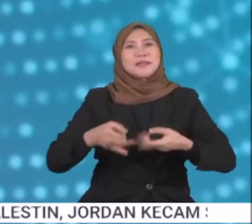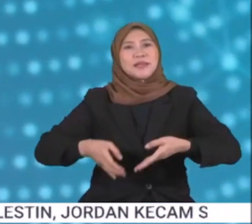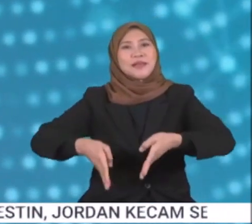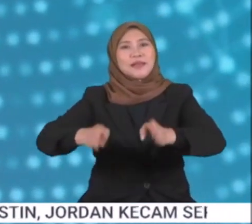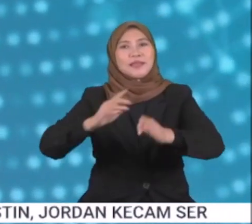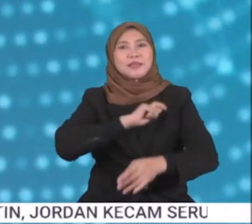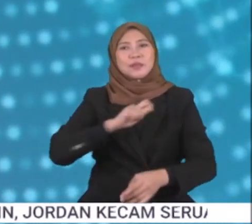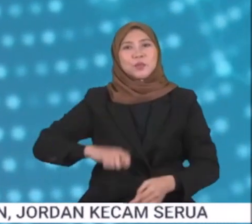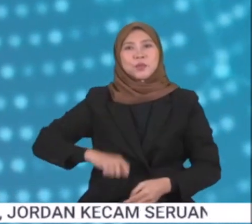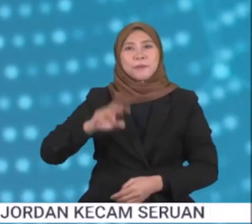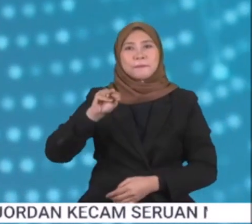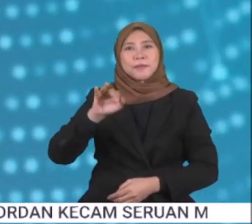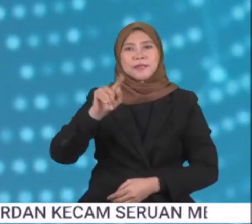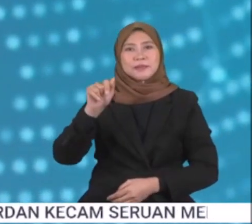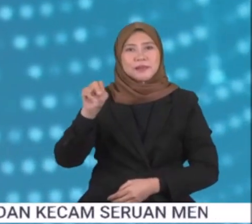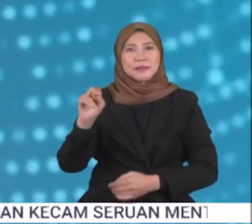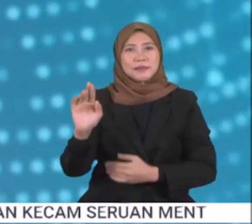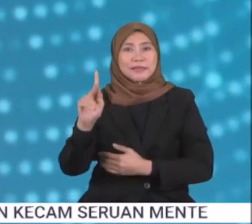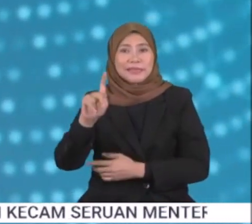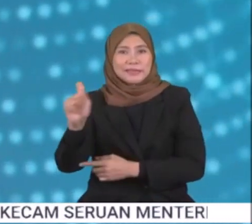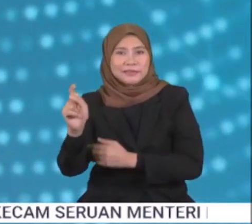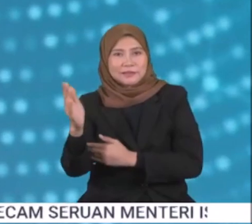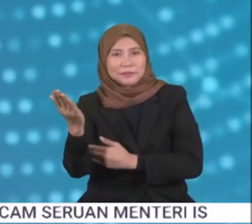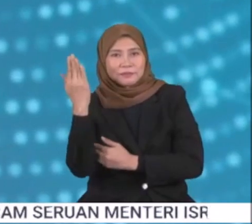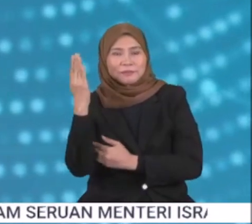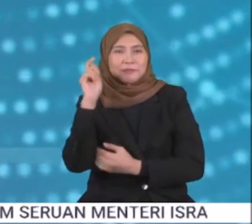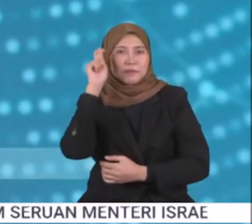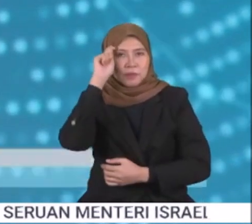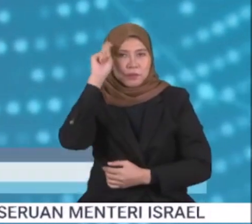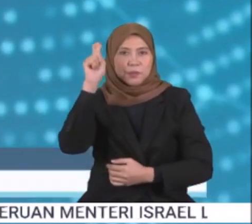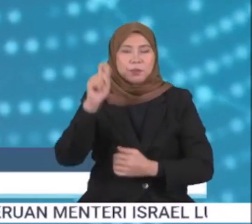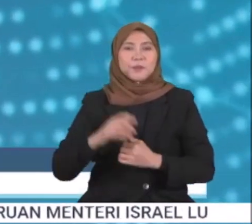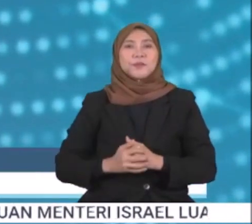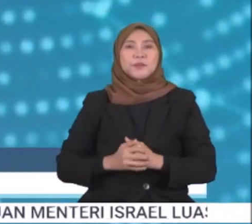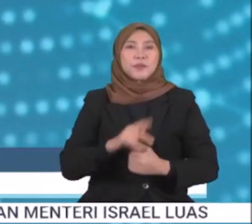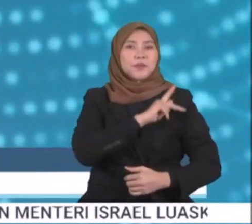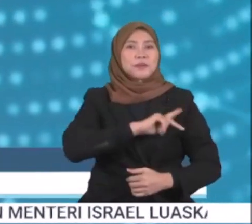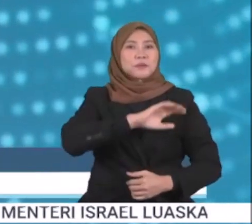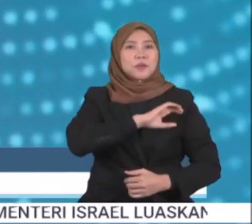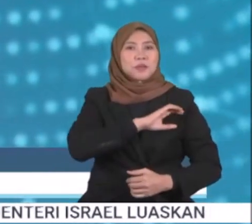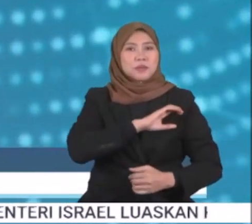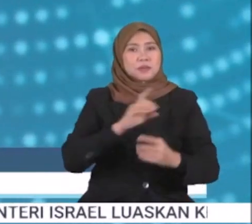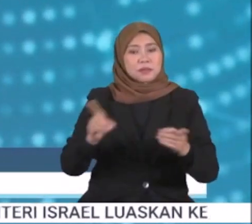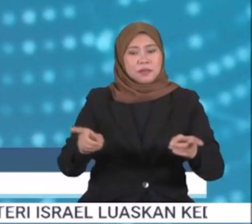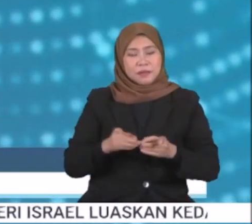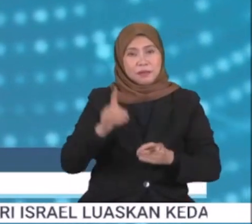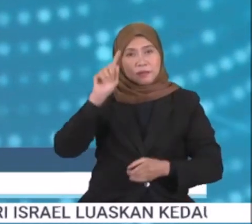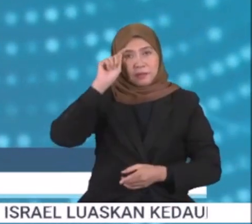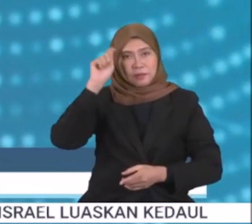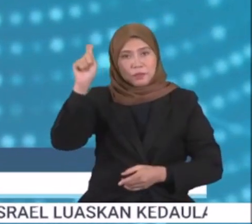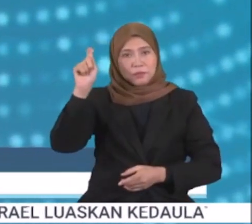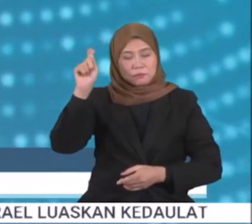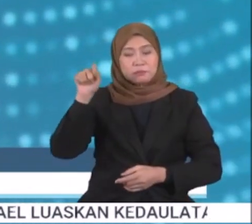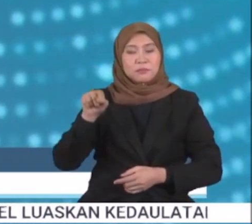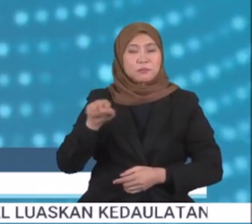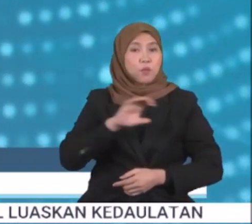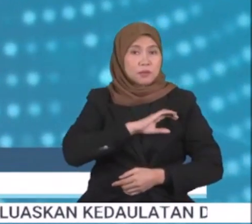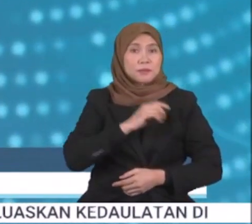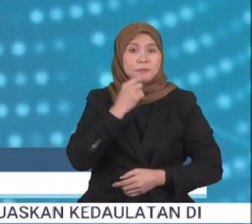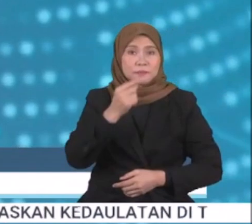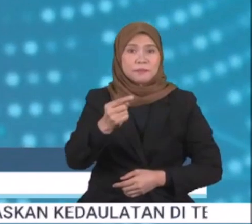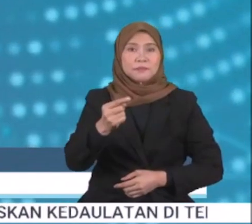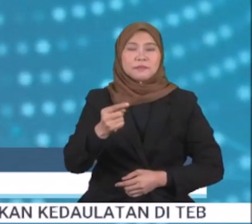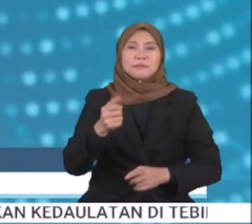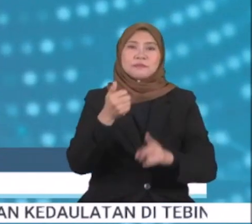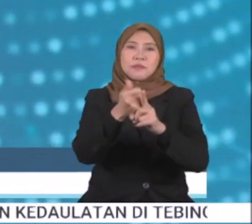Jalan Tengku Mizan Kuala Terengganu pagi tadi ketua polis daerah Kuala Terengganu assistant komiser azli Mohamad Nor berkata